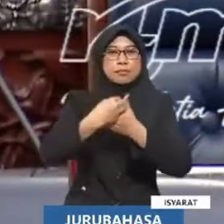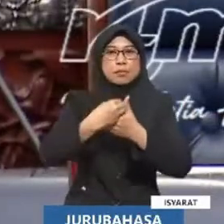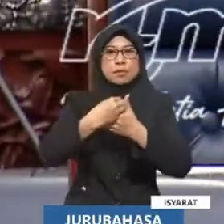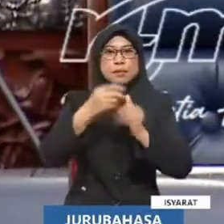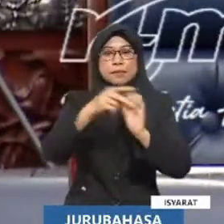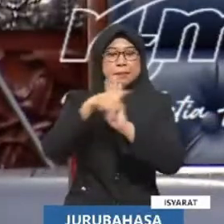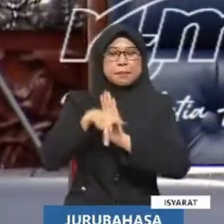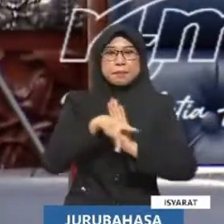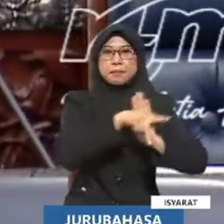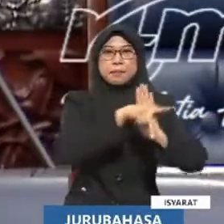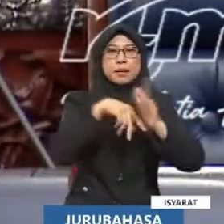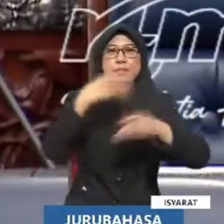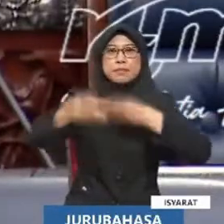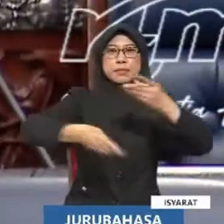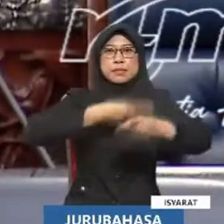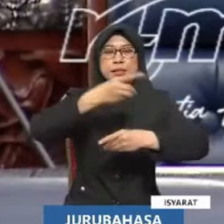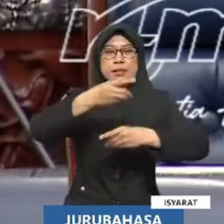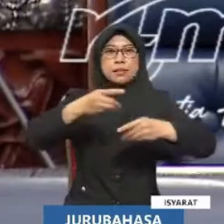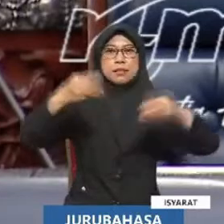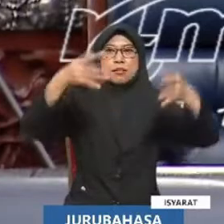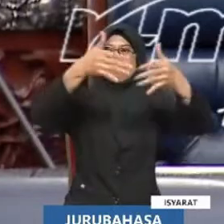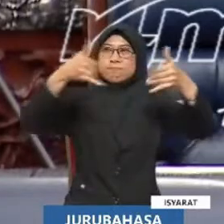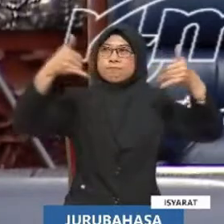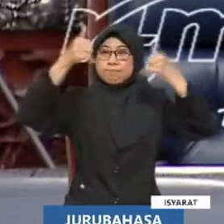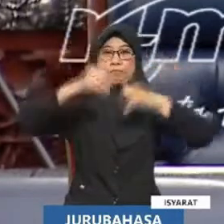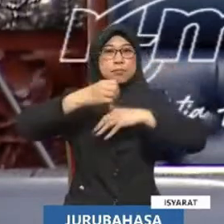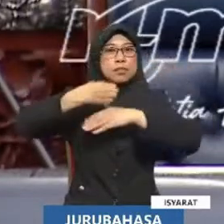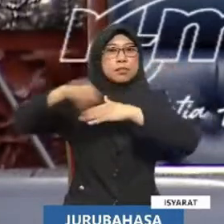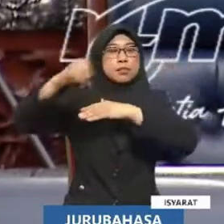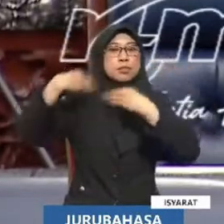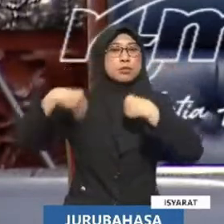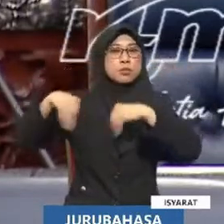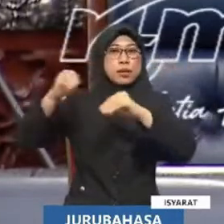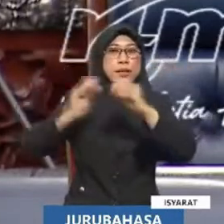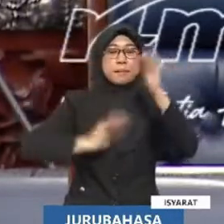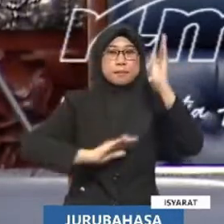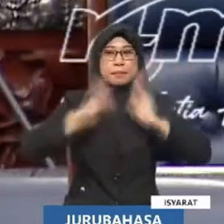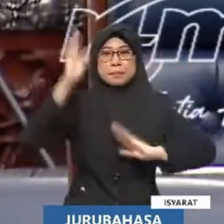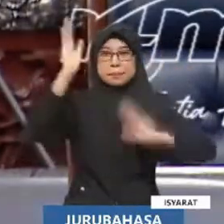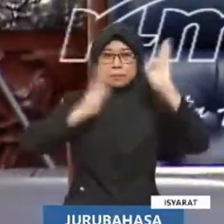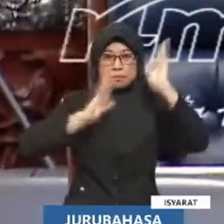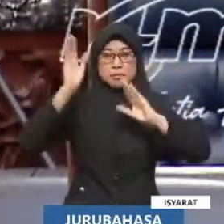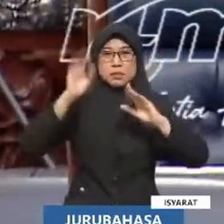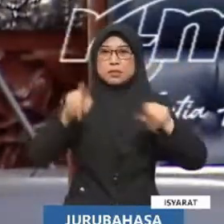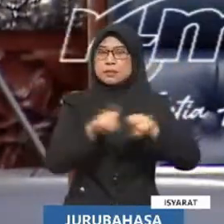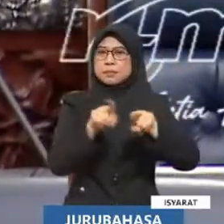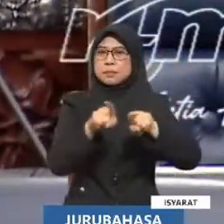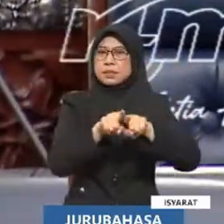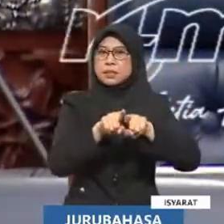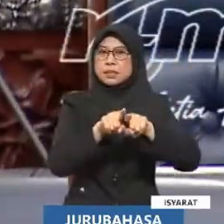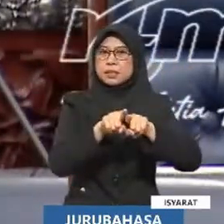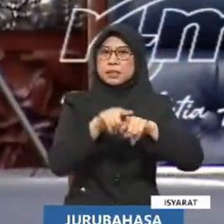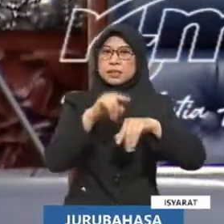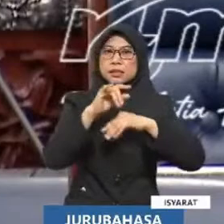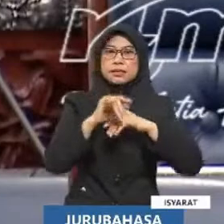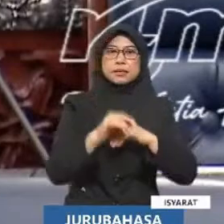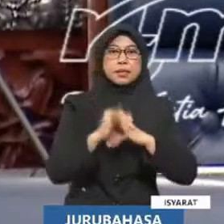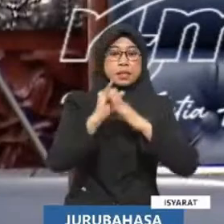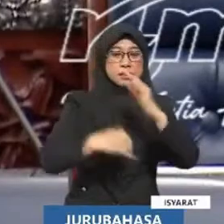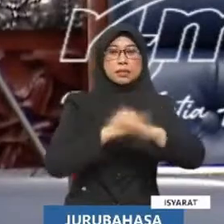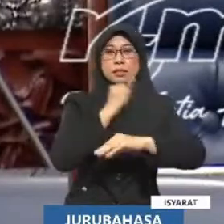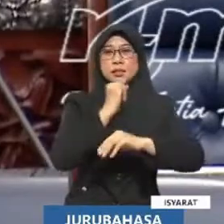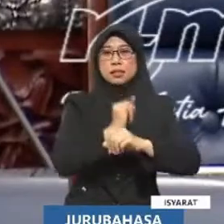pameran perdagangan dan juga penyanyi c-spot seperti Edition version internet